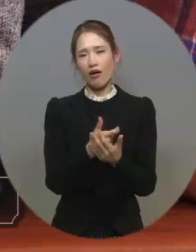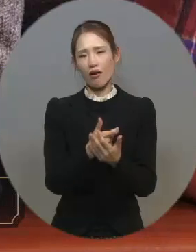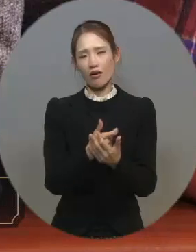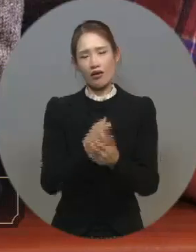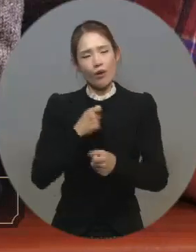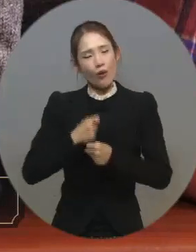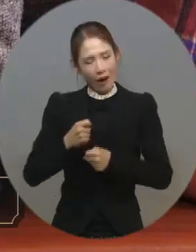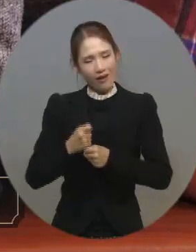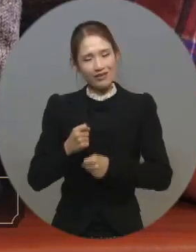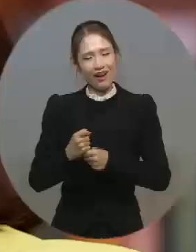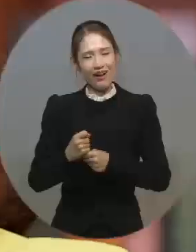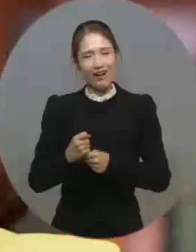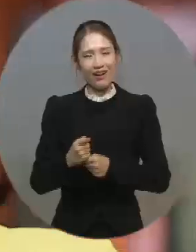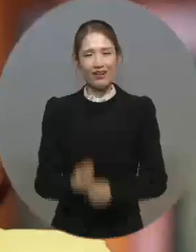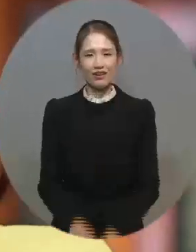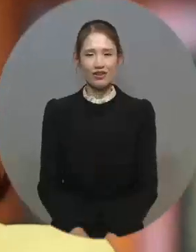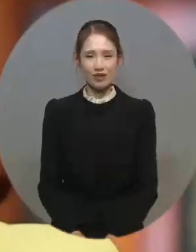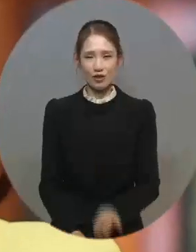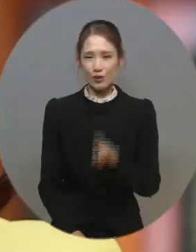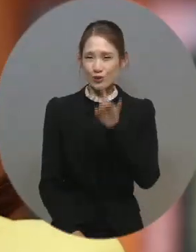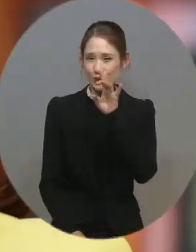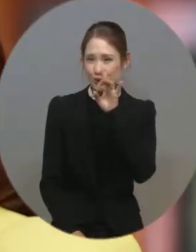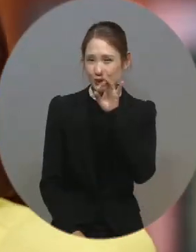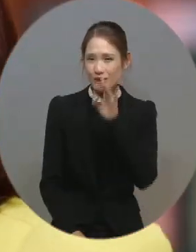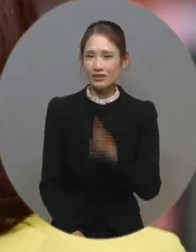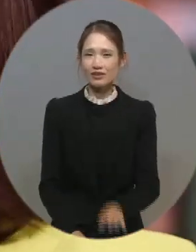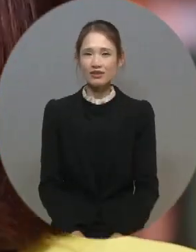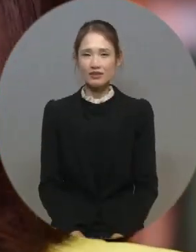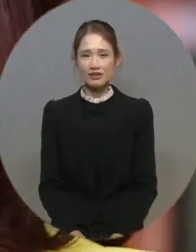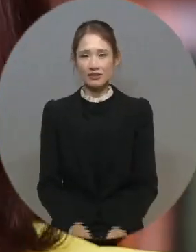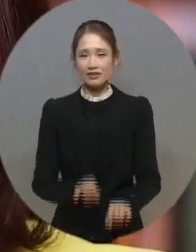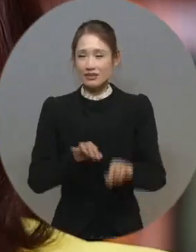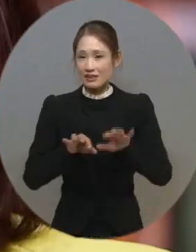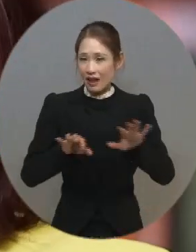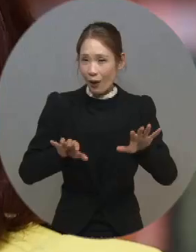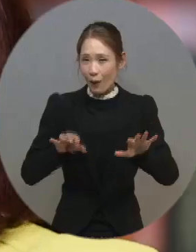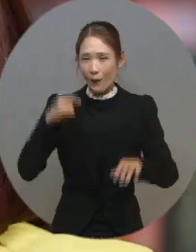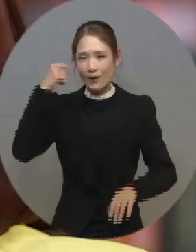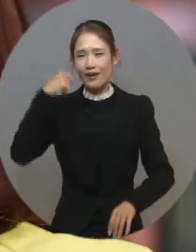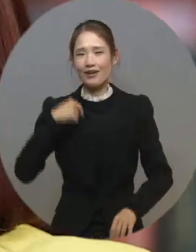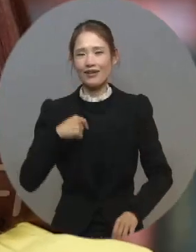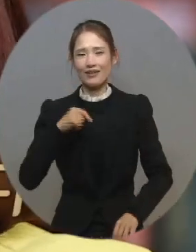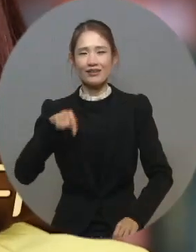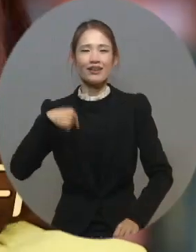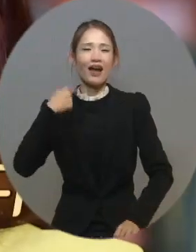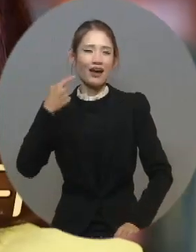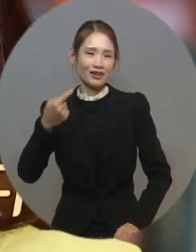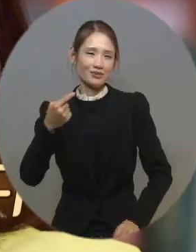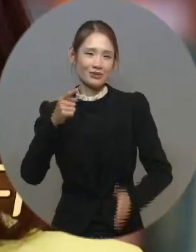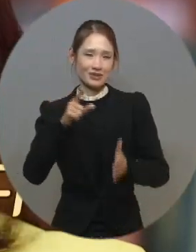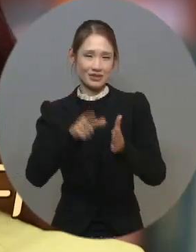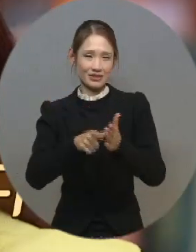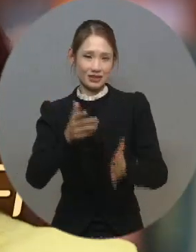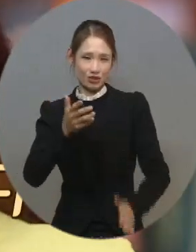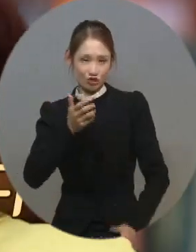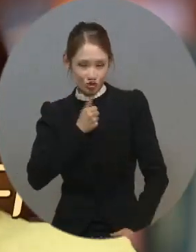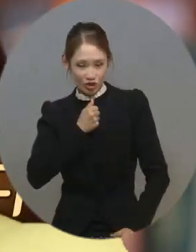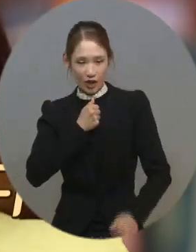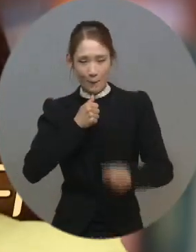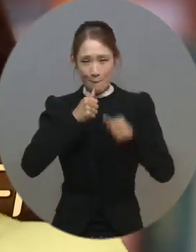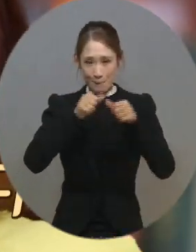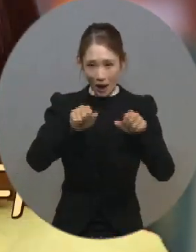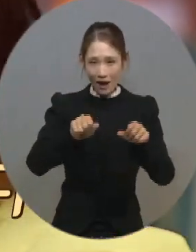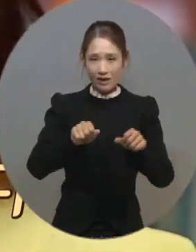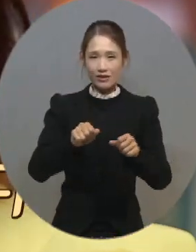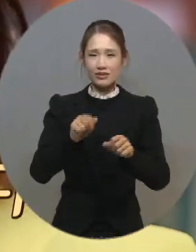약간 황당하기도 하고 궁금하시죠? 예, 저희 지금 진동 다 오셨죠? 저희가 다음 시간에는 충격과